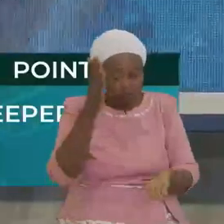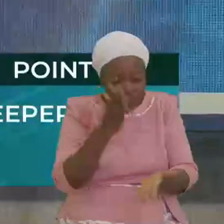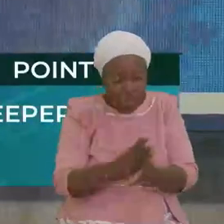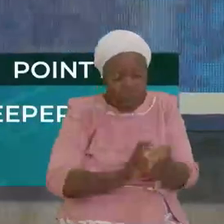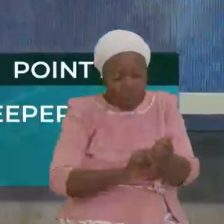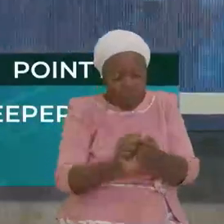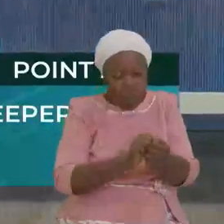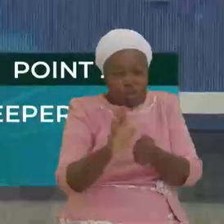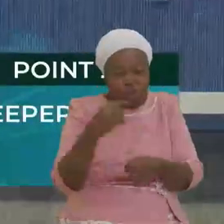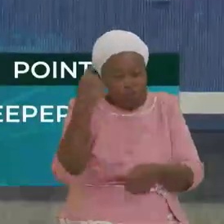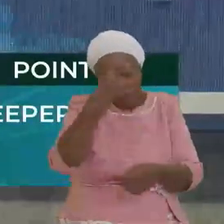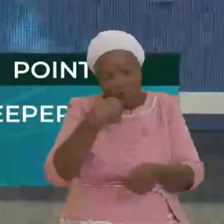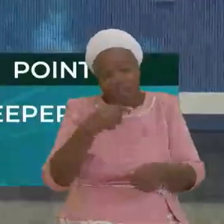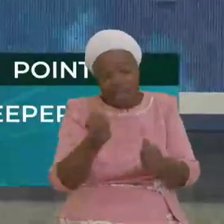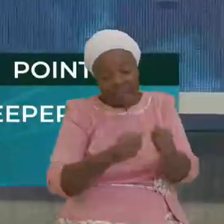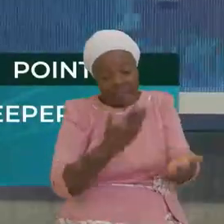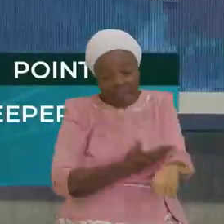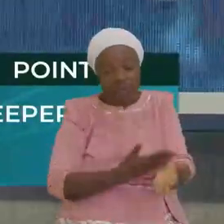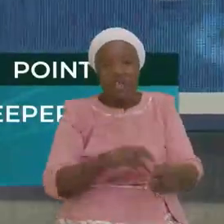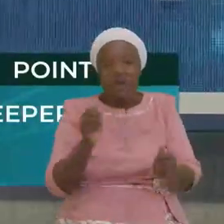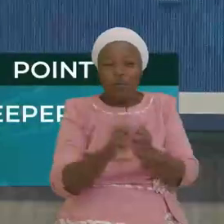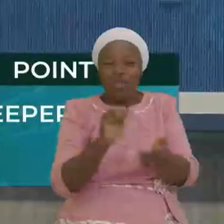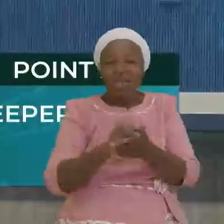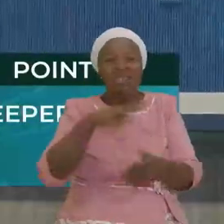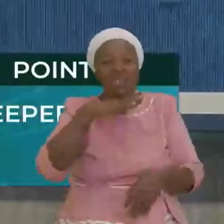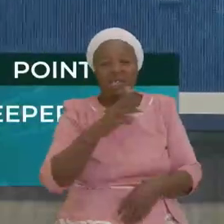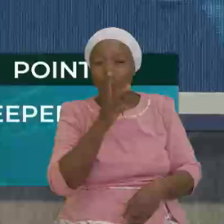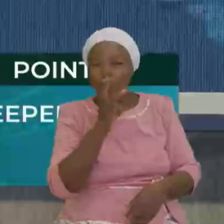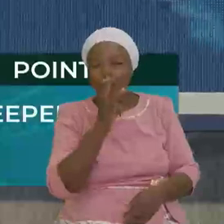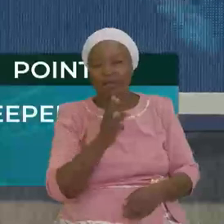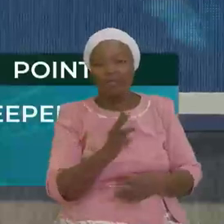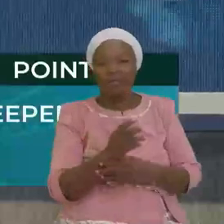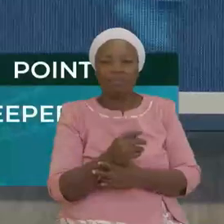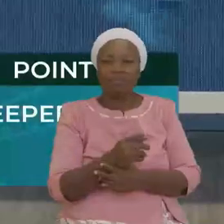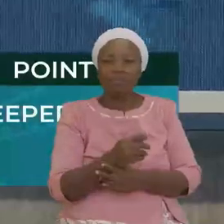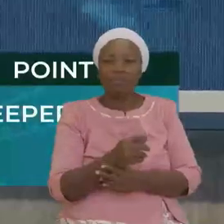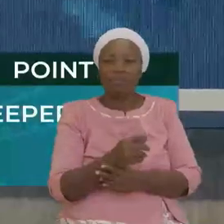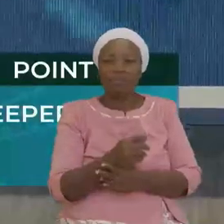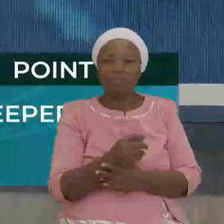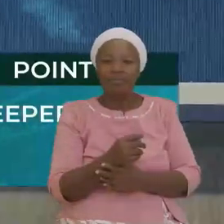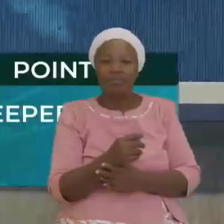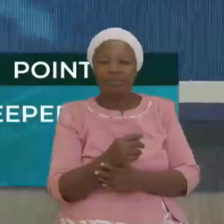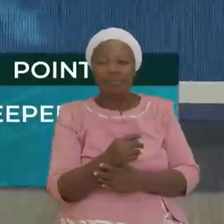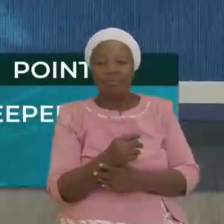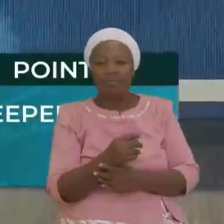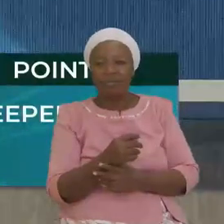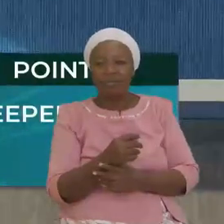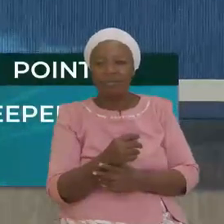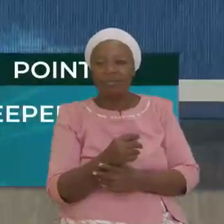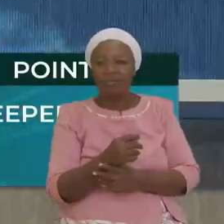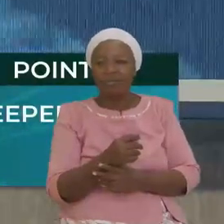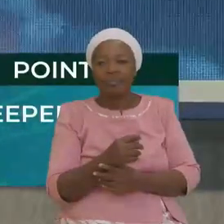soigner. Mais tu dois cesser de te débarbouiller chaque matin